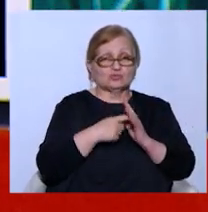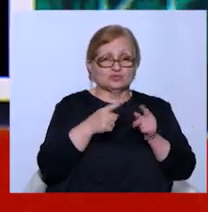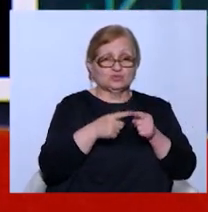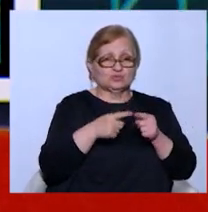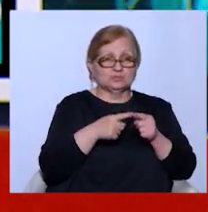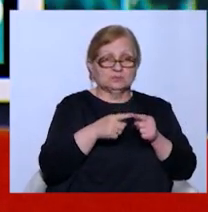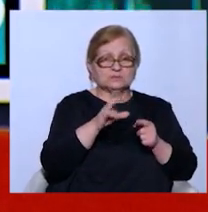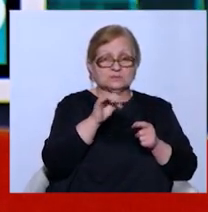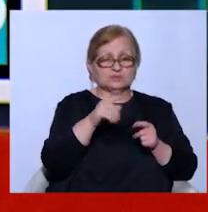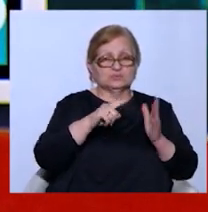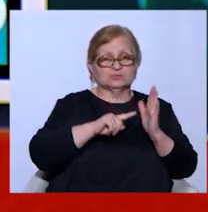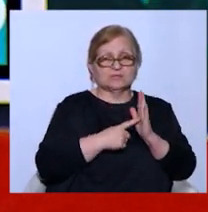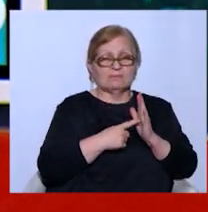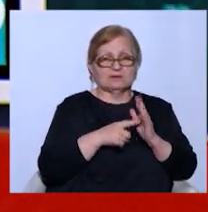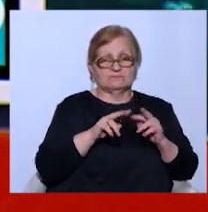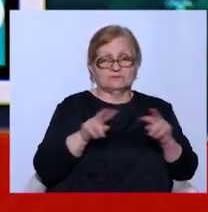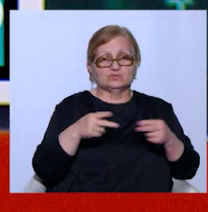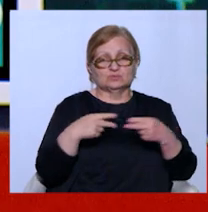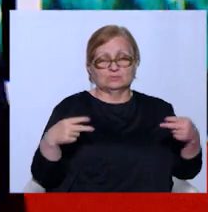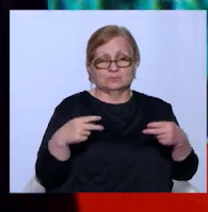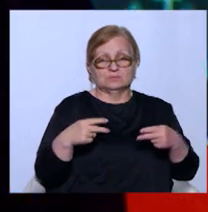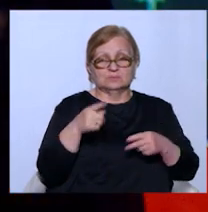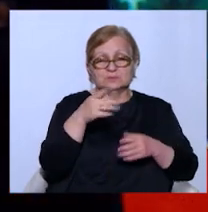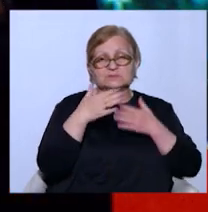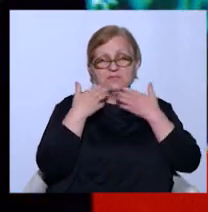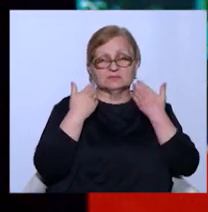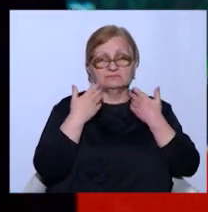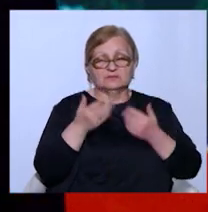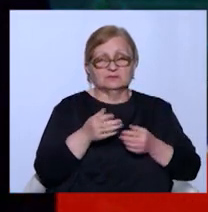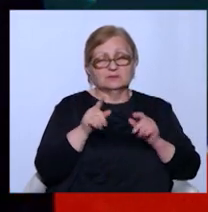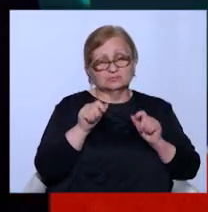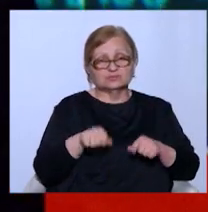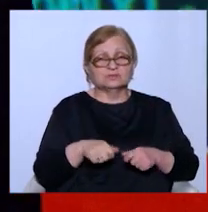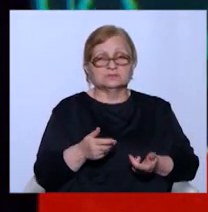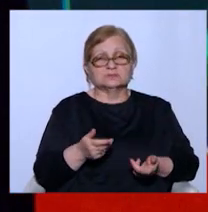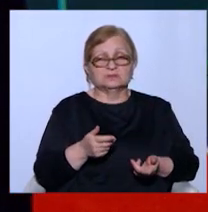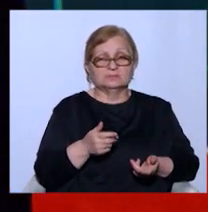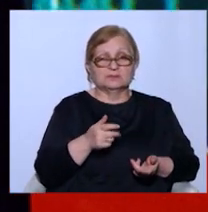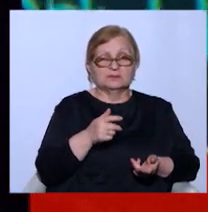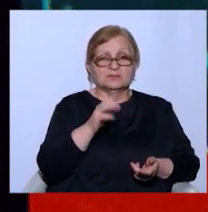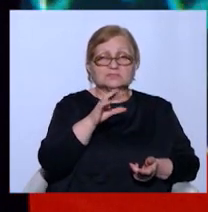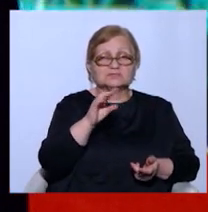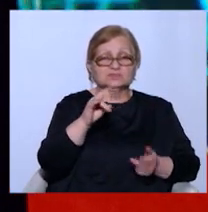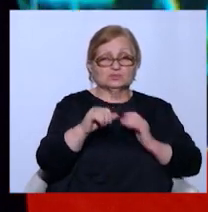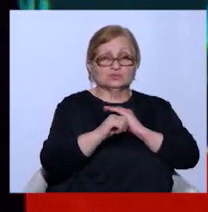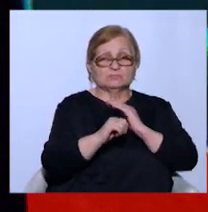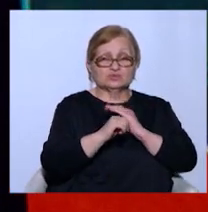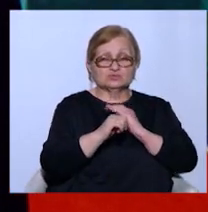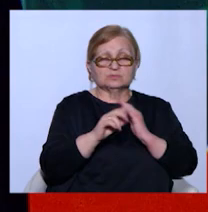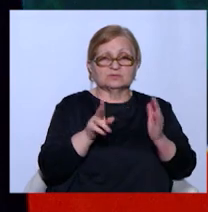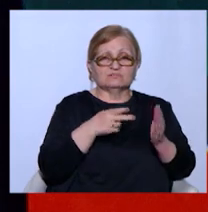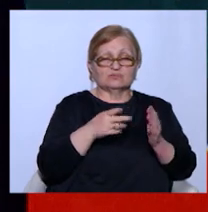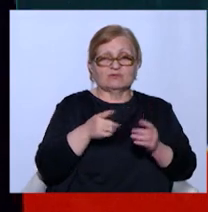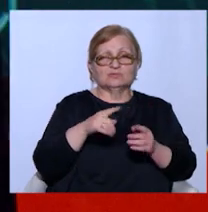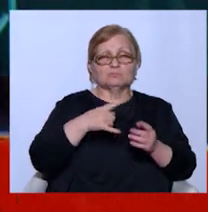კუთხის სინუსის ნამრავლის ტოლია. ანუ ესე იგი ძალიან მარტივად. ნახეთ თურმე შეიძლება სინუსის მეშვეობით გამოვთვალოთ